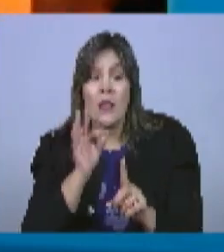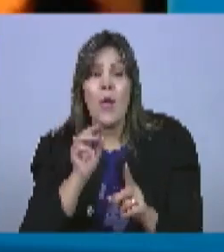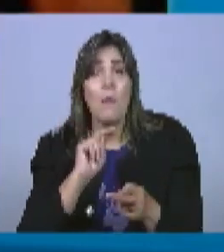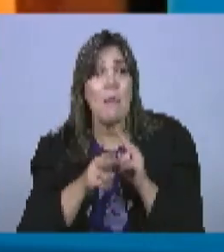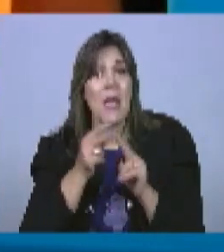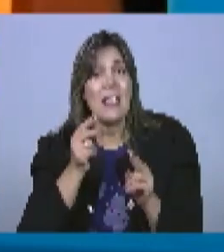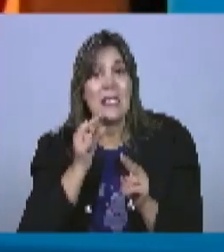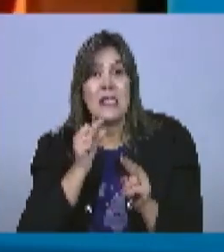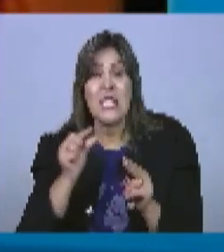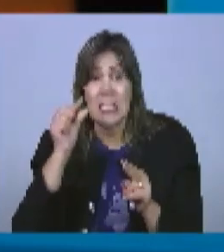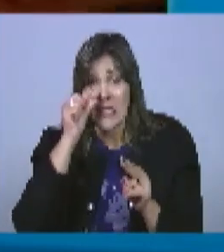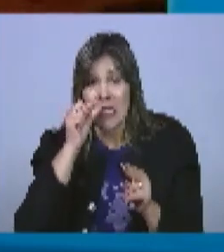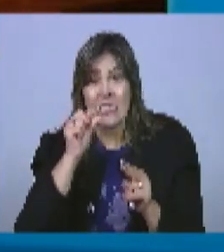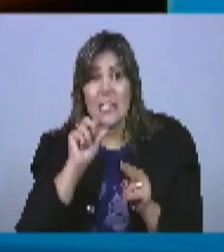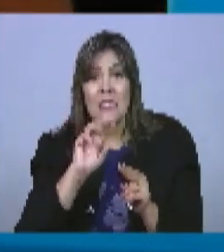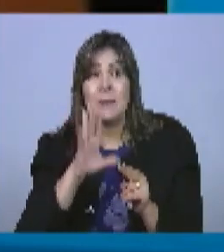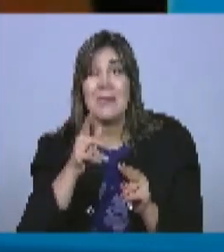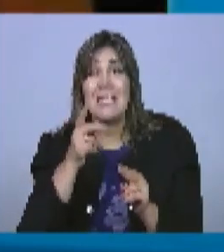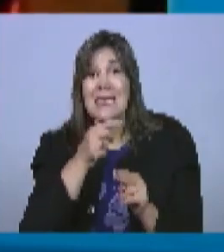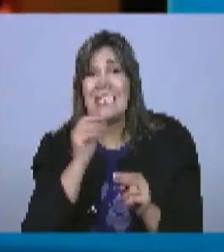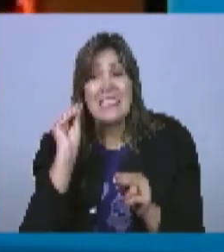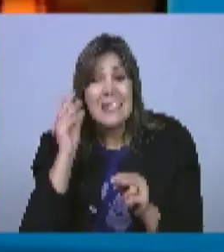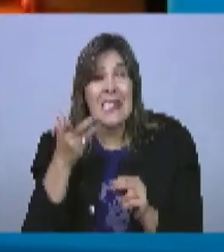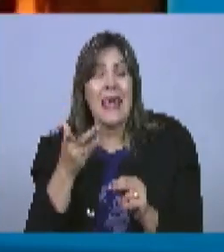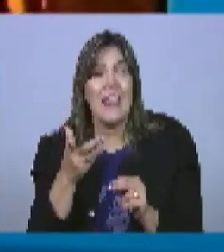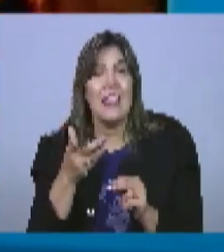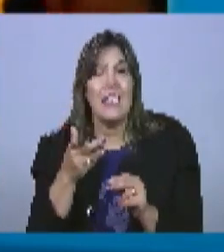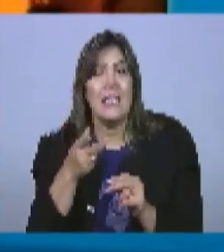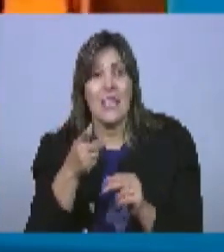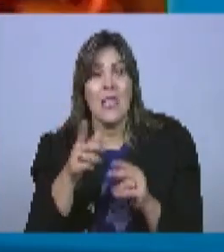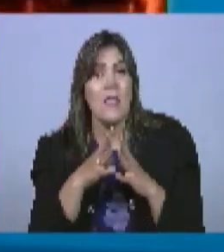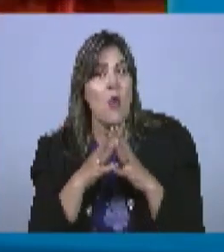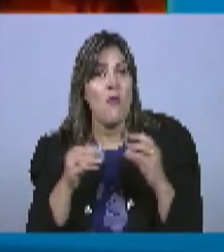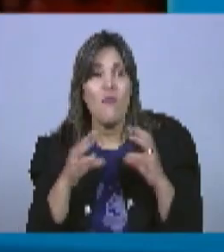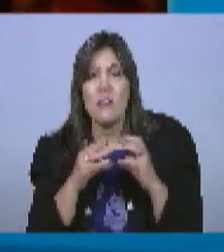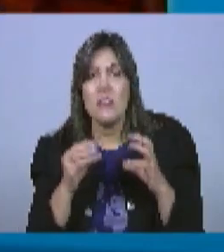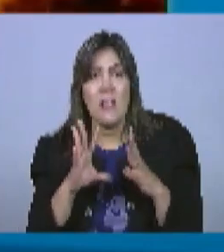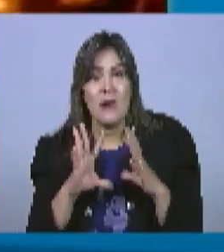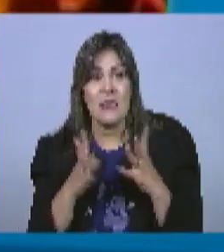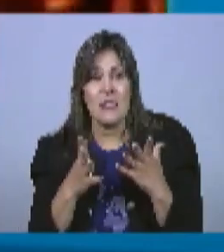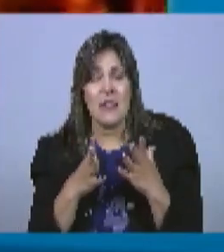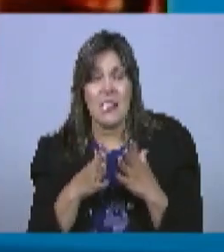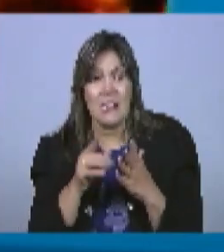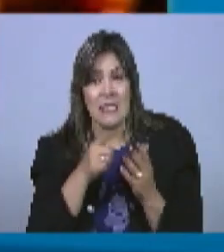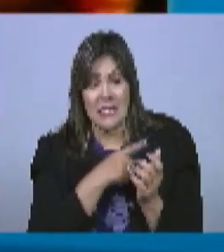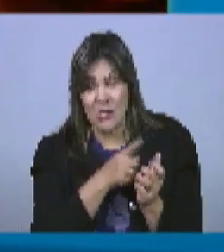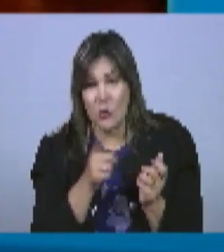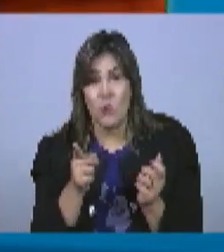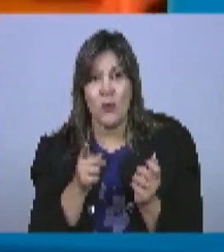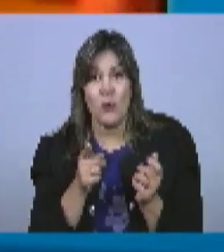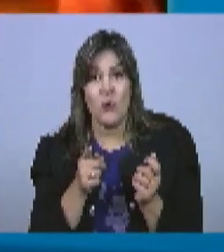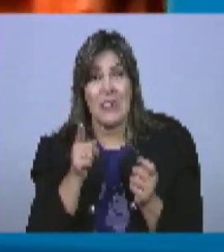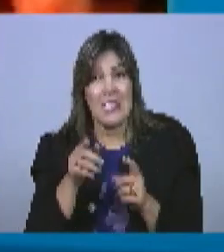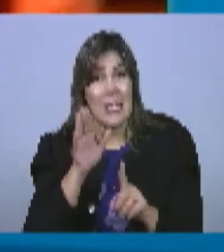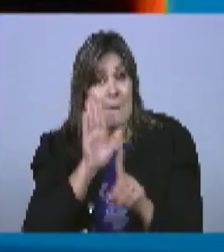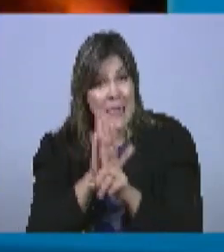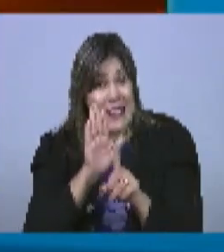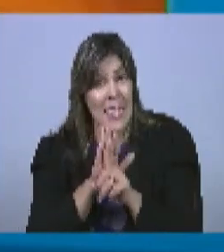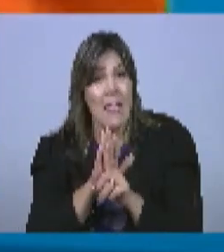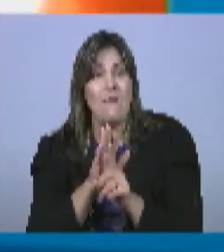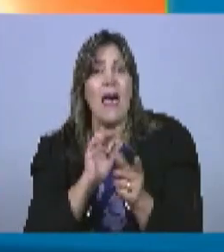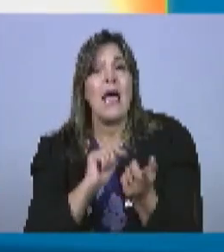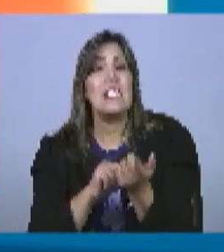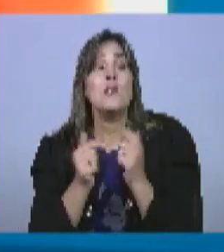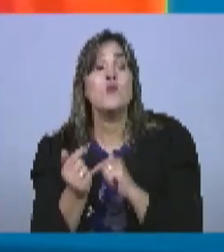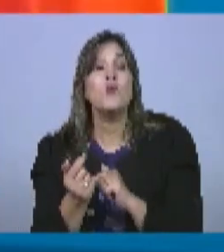الاخرى منين او كيف افسر ان تكون مدافعا عن السيد